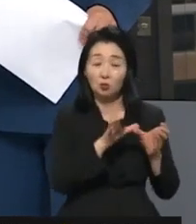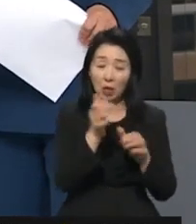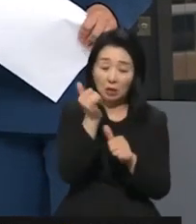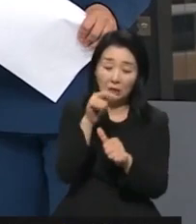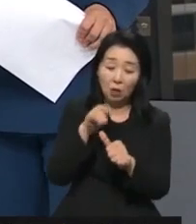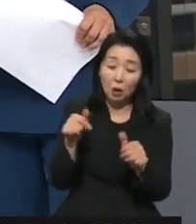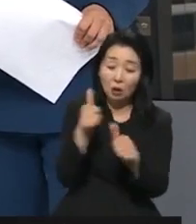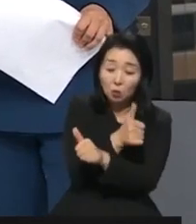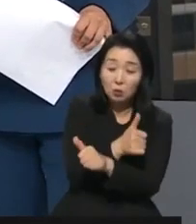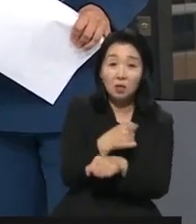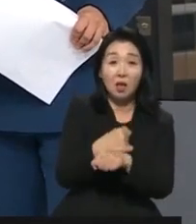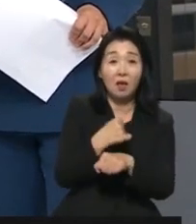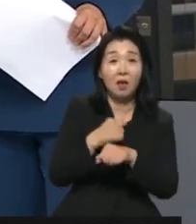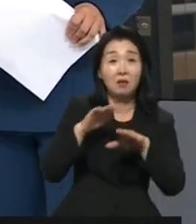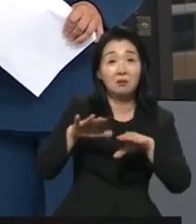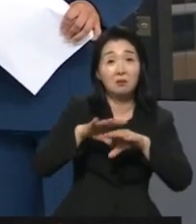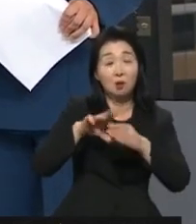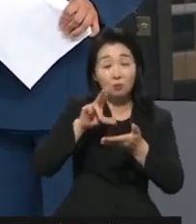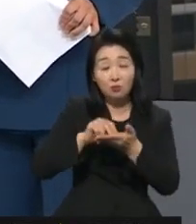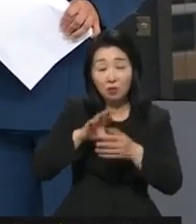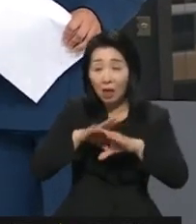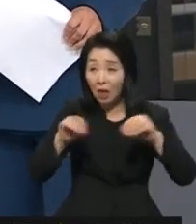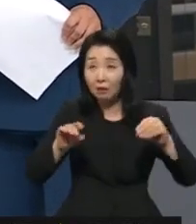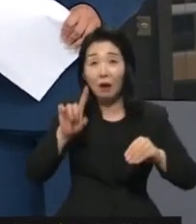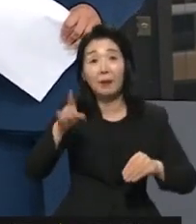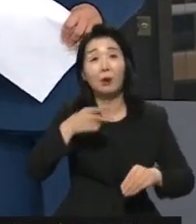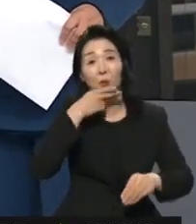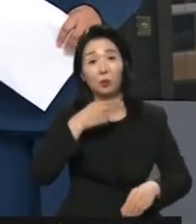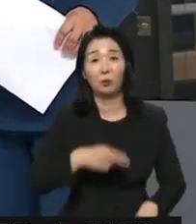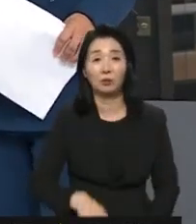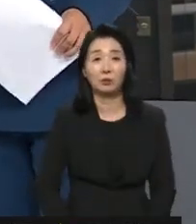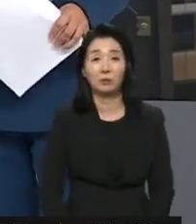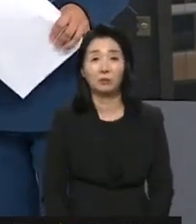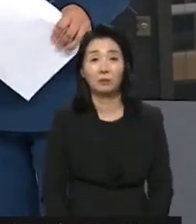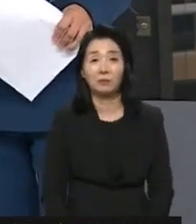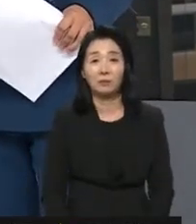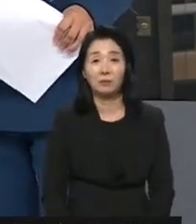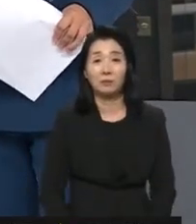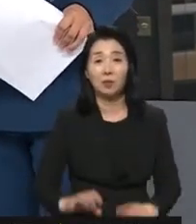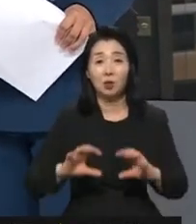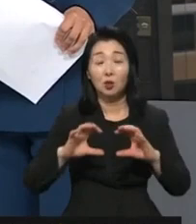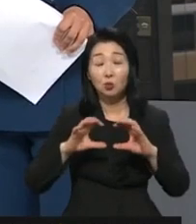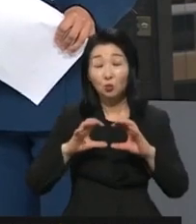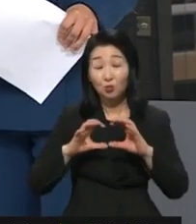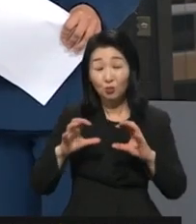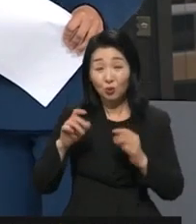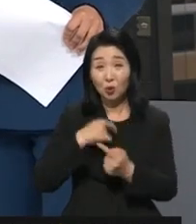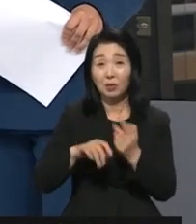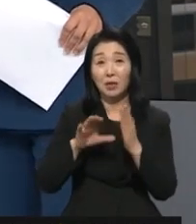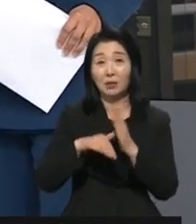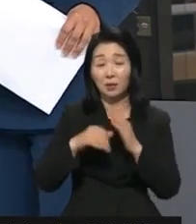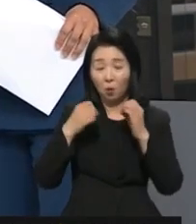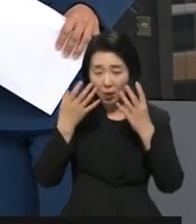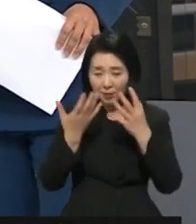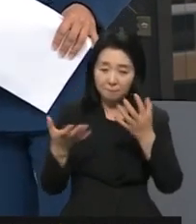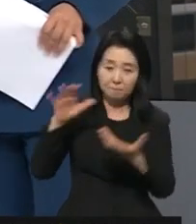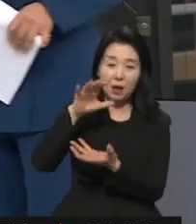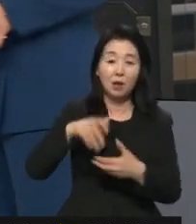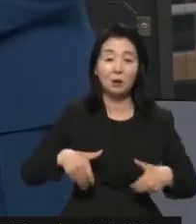차관 교체만으로는 지금 해결될 문제가 아니라고 직격했습니다. 국정 기조의 전환이 필요하다는